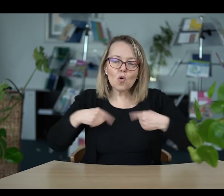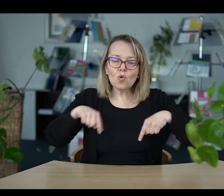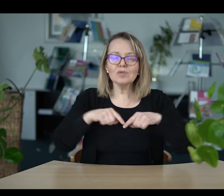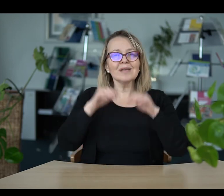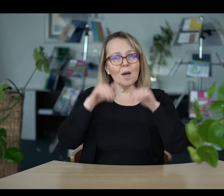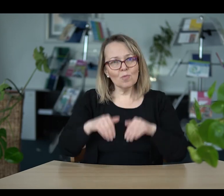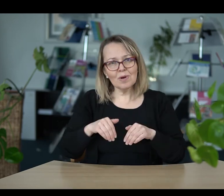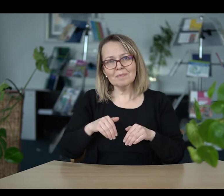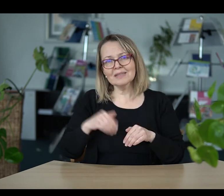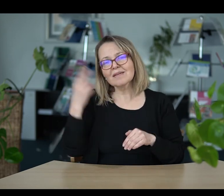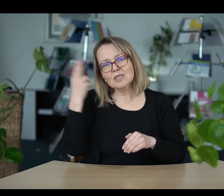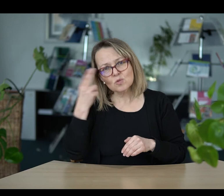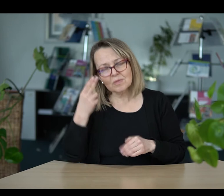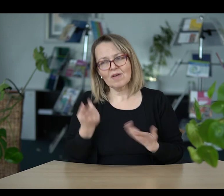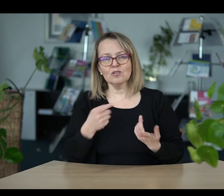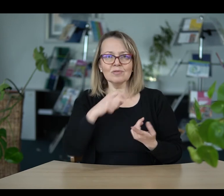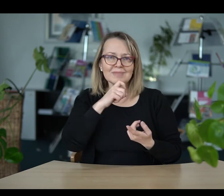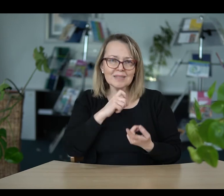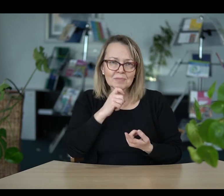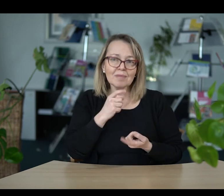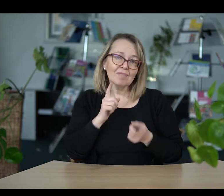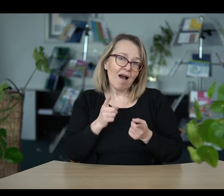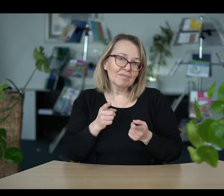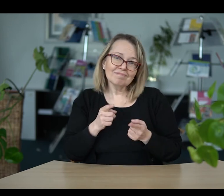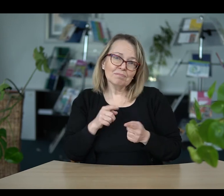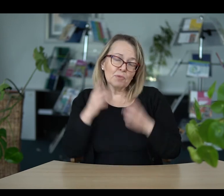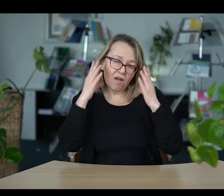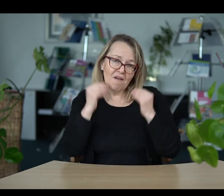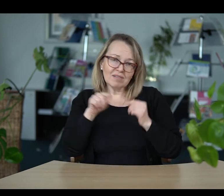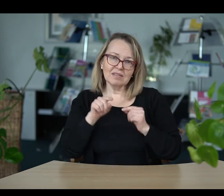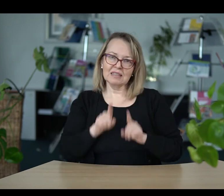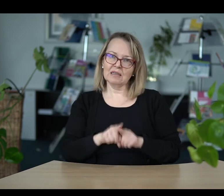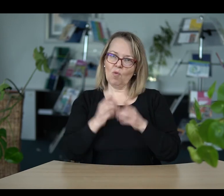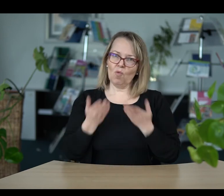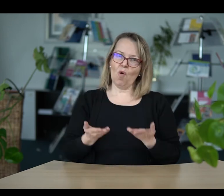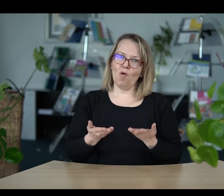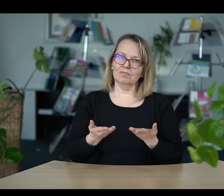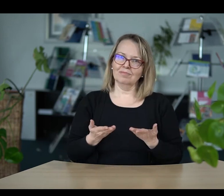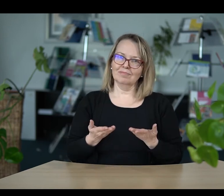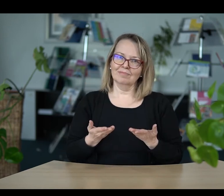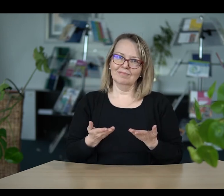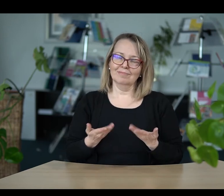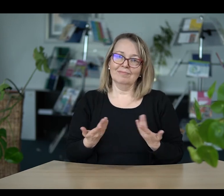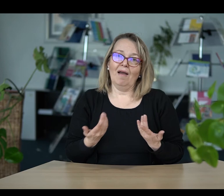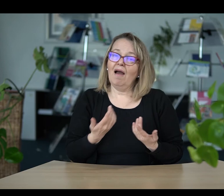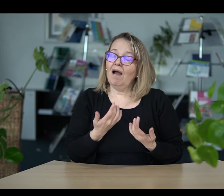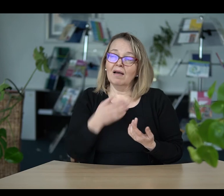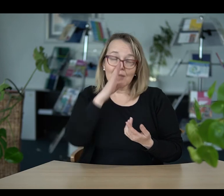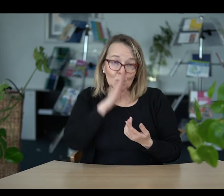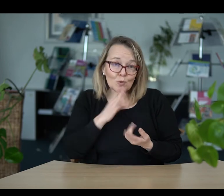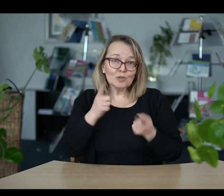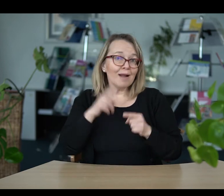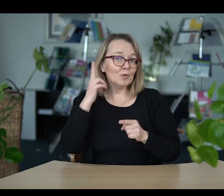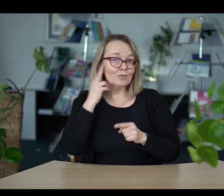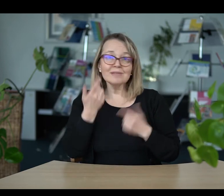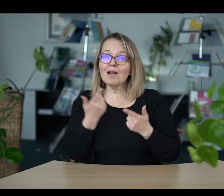Mi oziroma okolica moramo biti razumevajoči, strpni, a žal ponavadi to ni